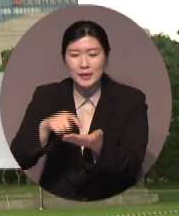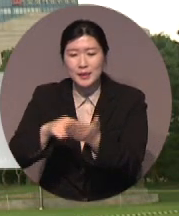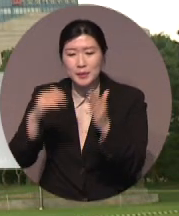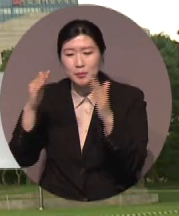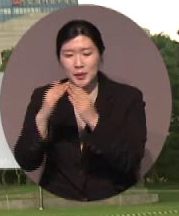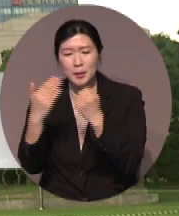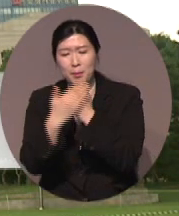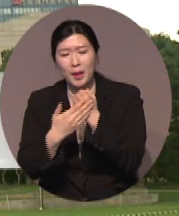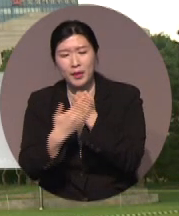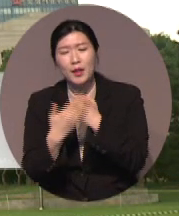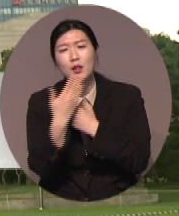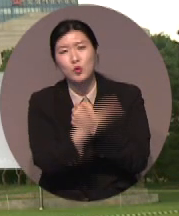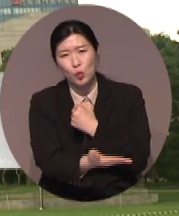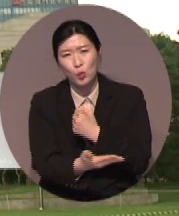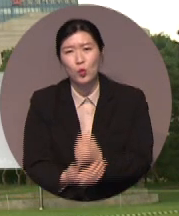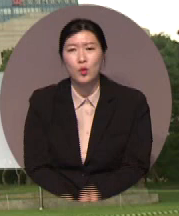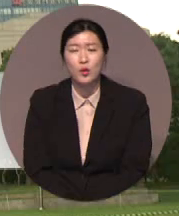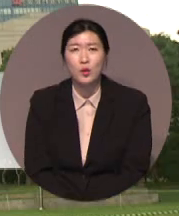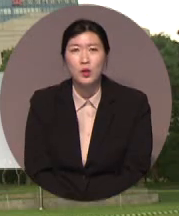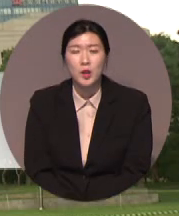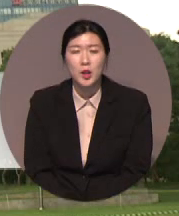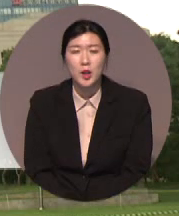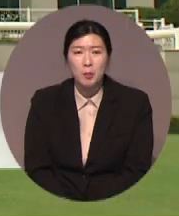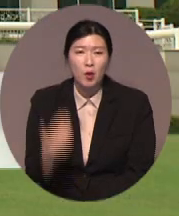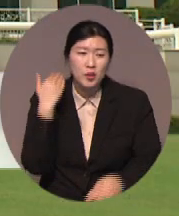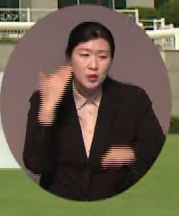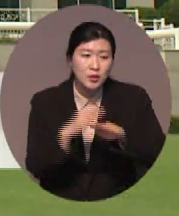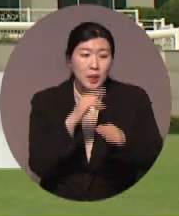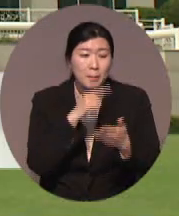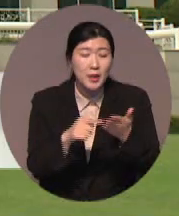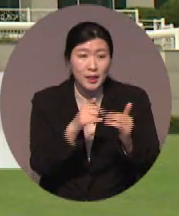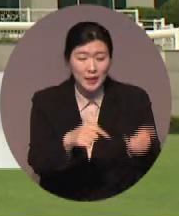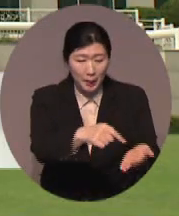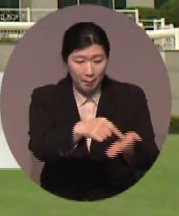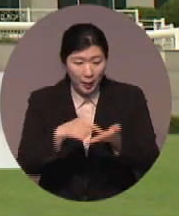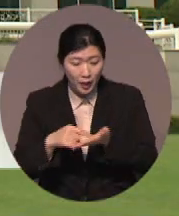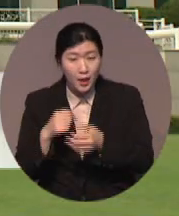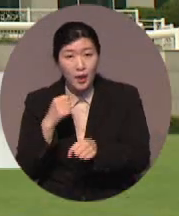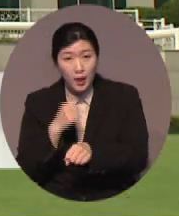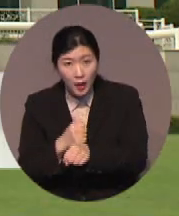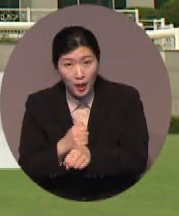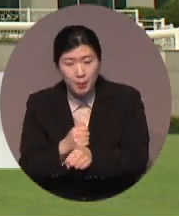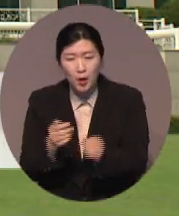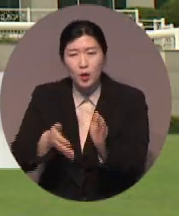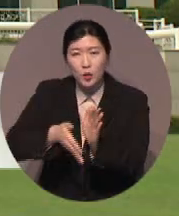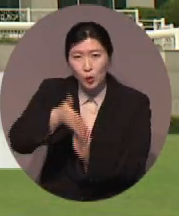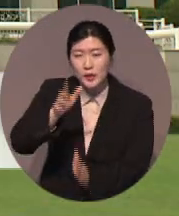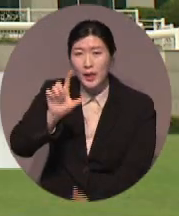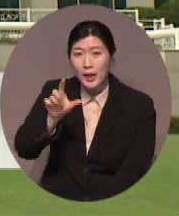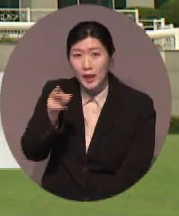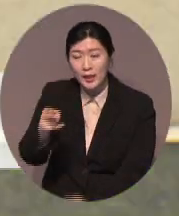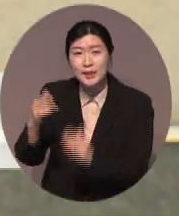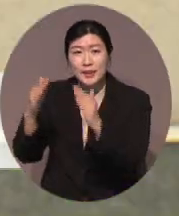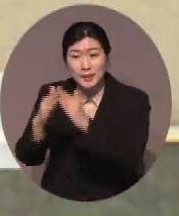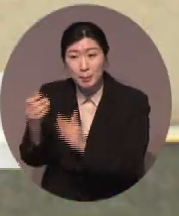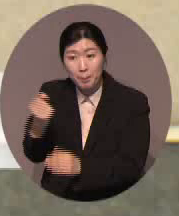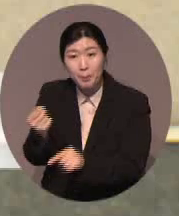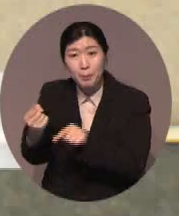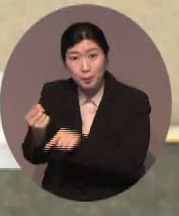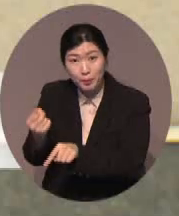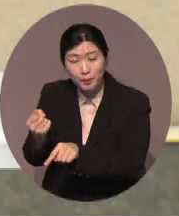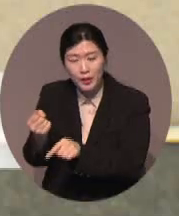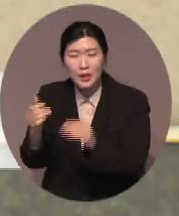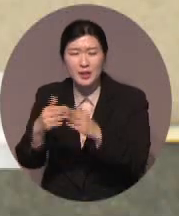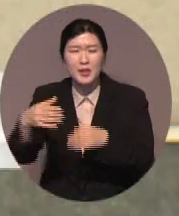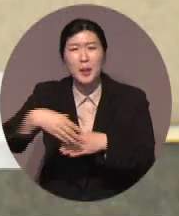대책을 시행합니다 대전시는 전세사계 피해자가 신청할 경우 도시공사와 lh가 보유한 매입